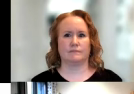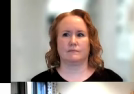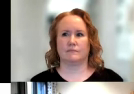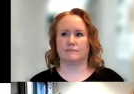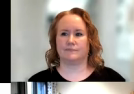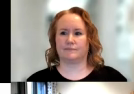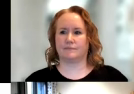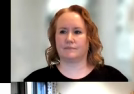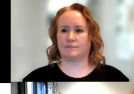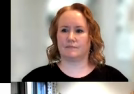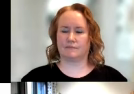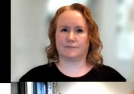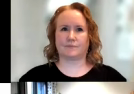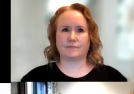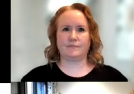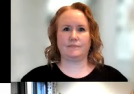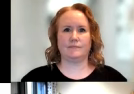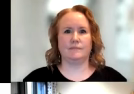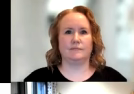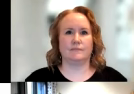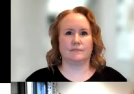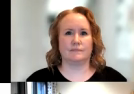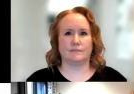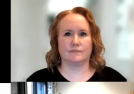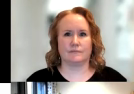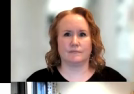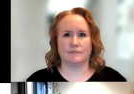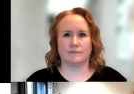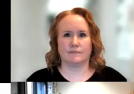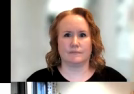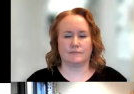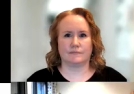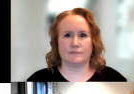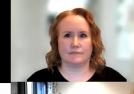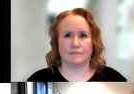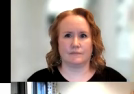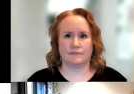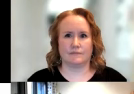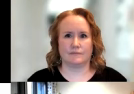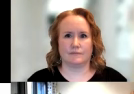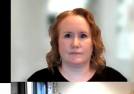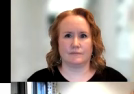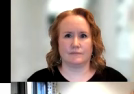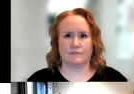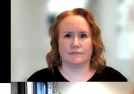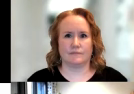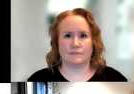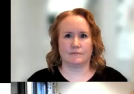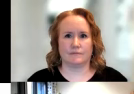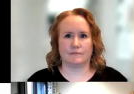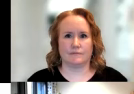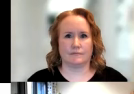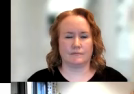Og på neste slide her så ser vi hvordan det kan ha blitt skrevet